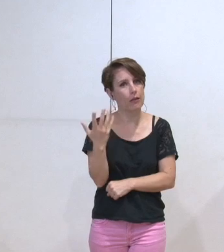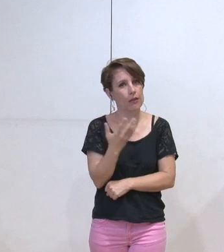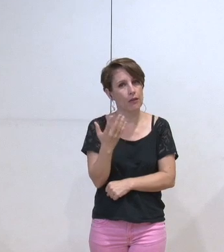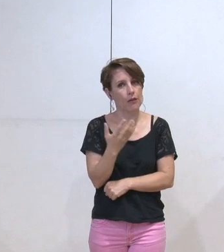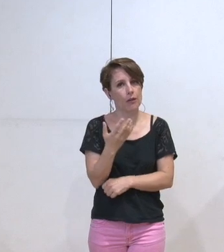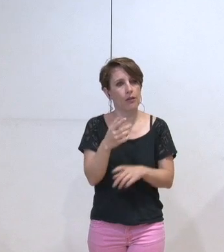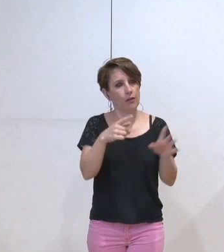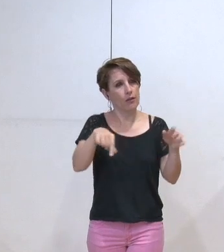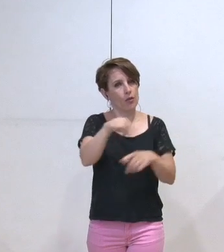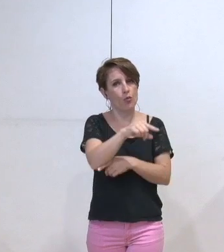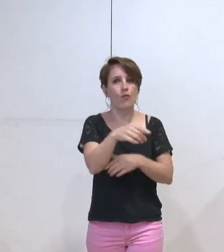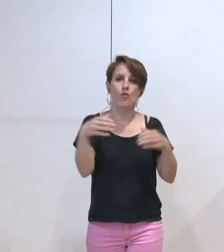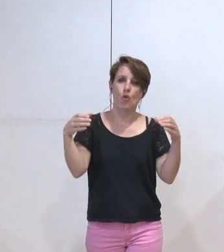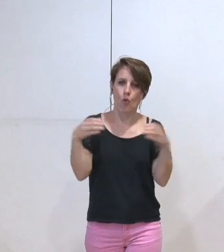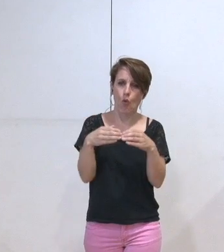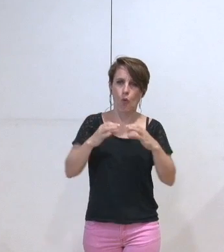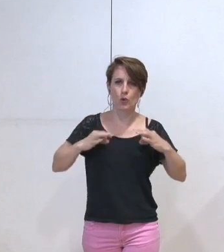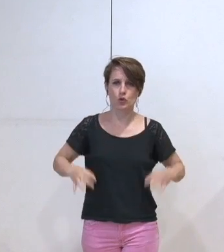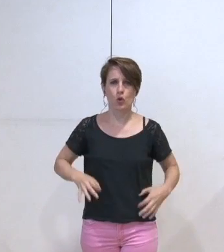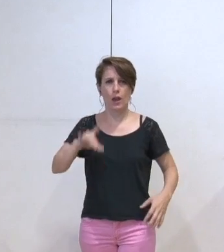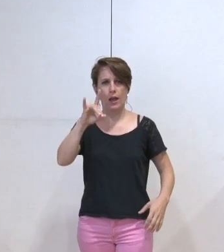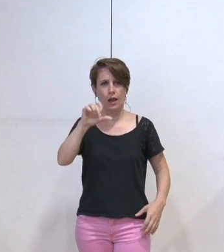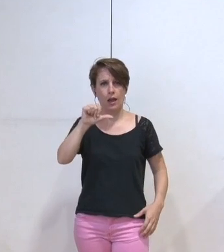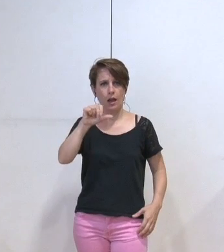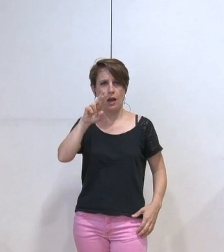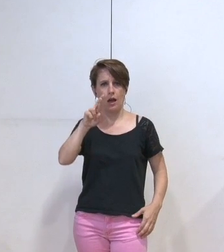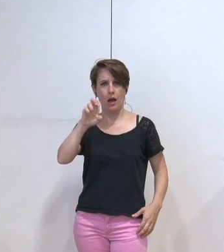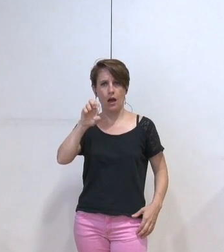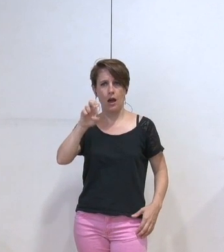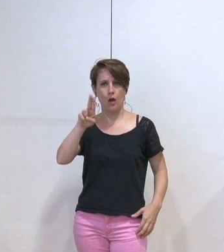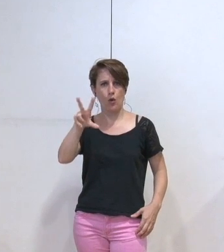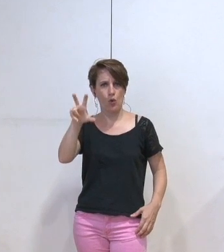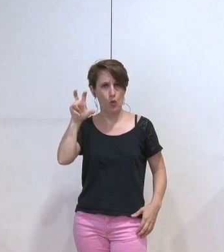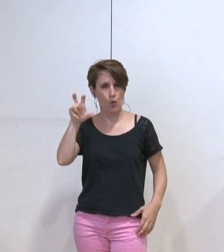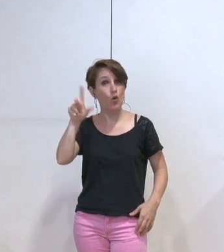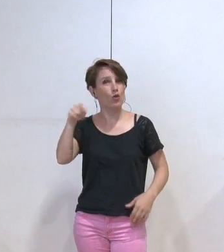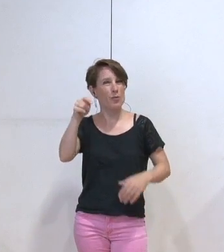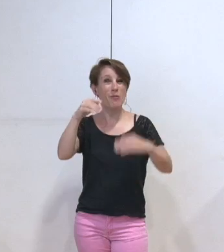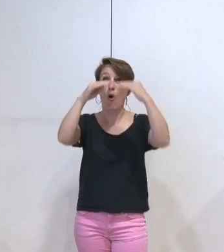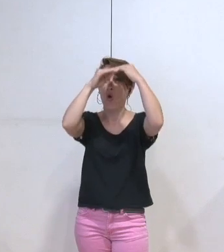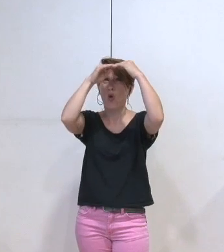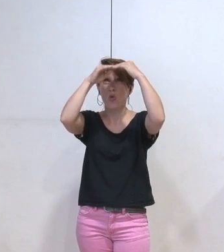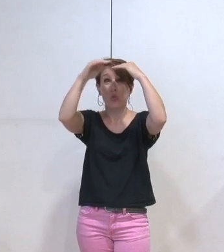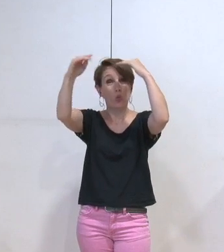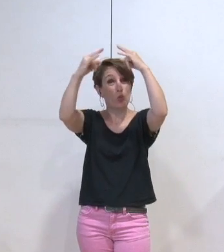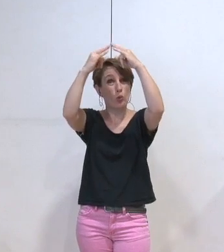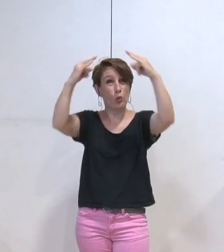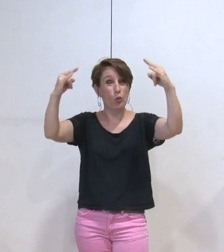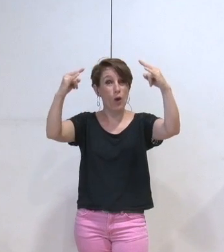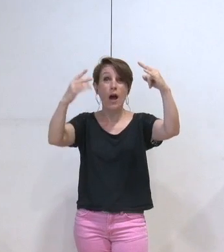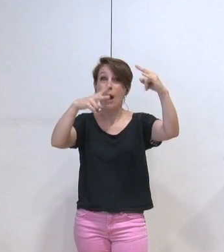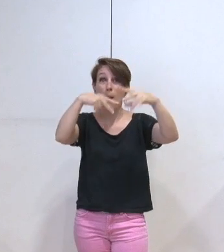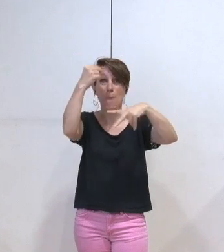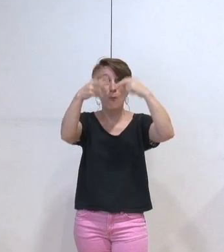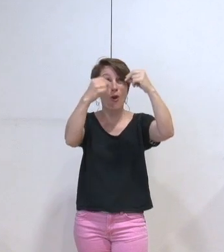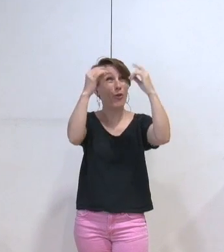groupe scolaire à le toit végétalisé qui était prévu et que